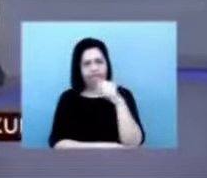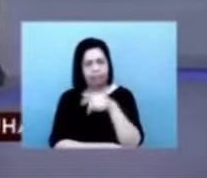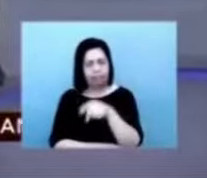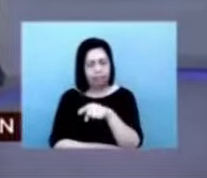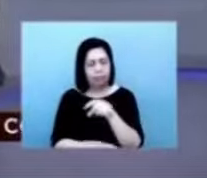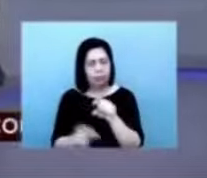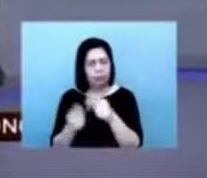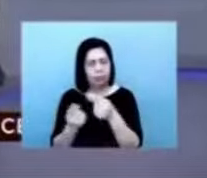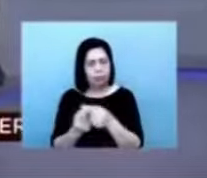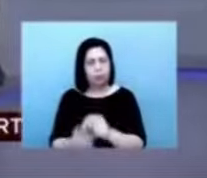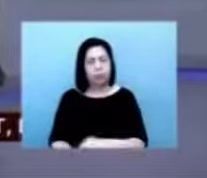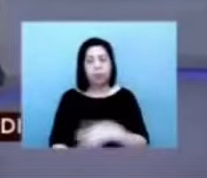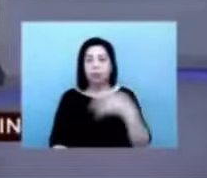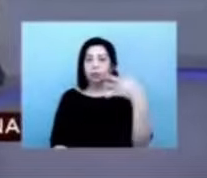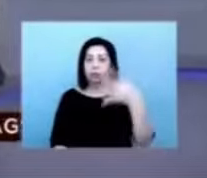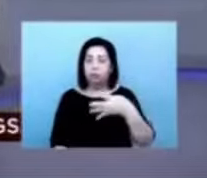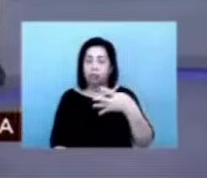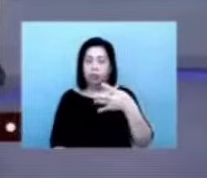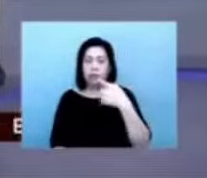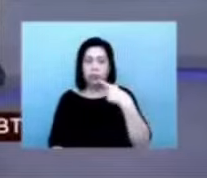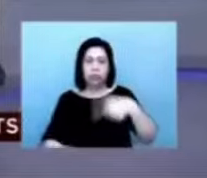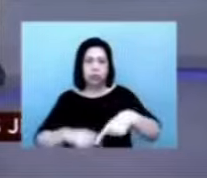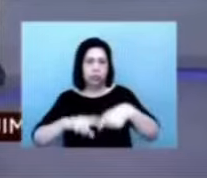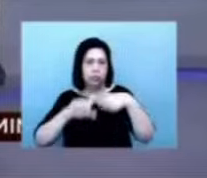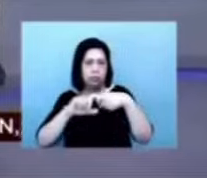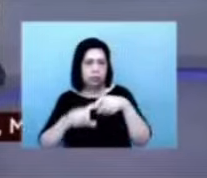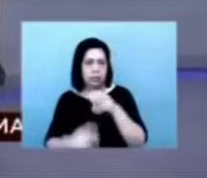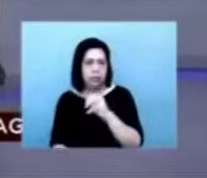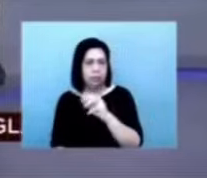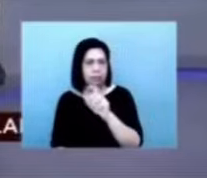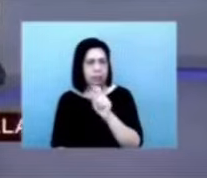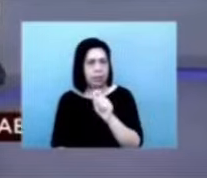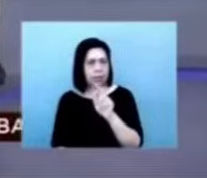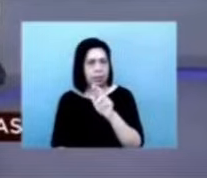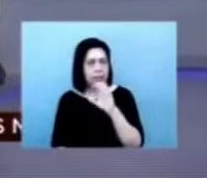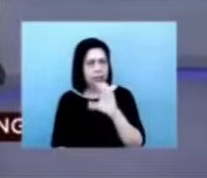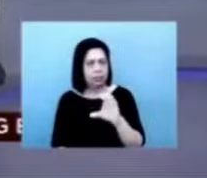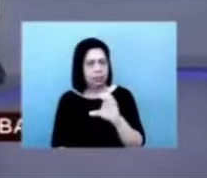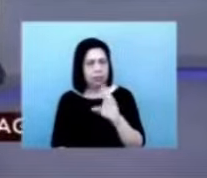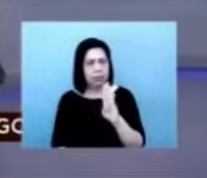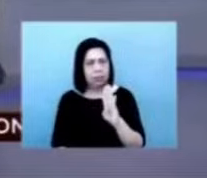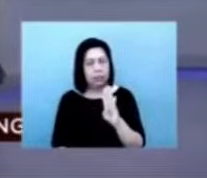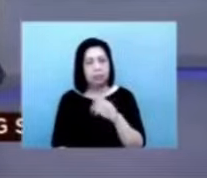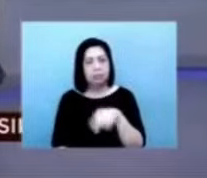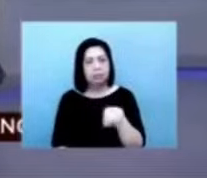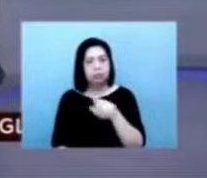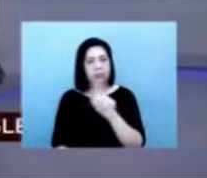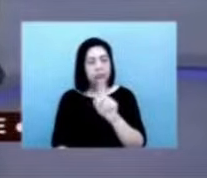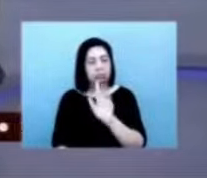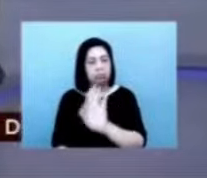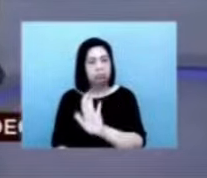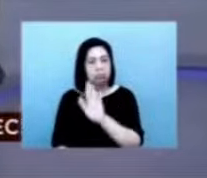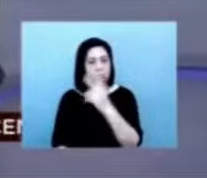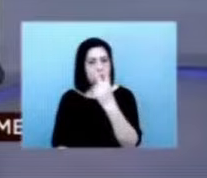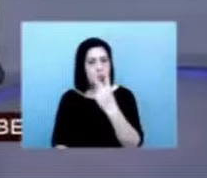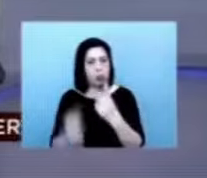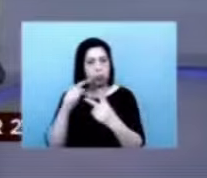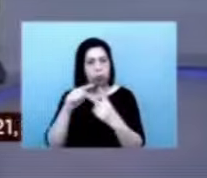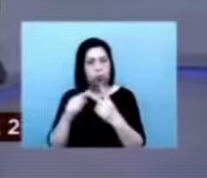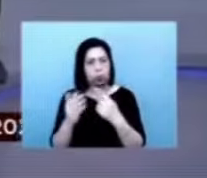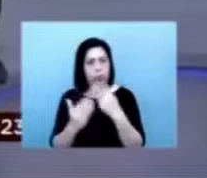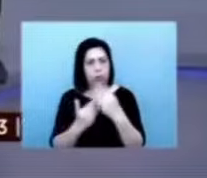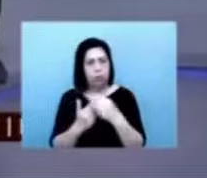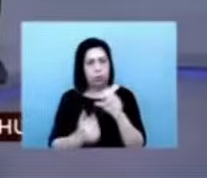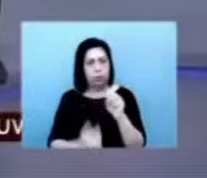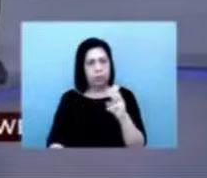network. Pang-apat, sinuspinde ng Movie and Television Review Classification Board or MTRCB ang dalawang programa ng